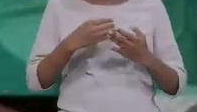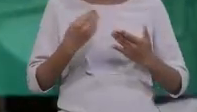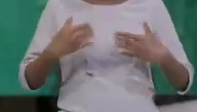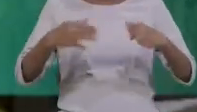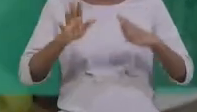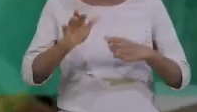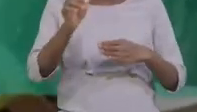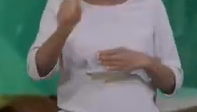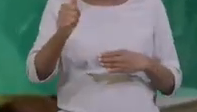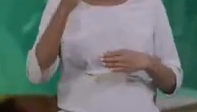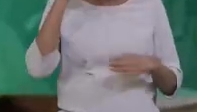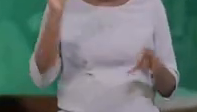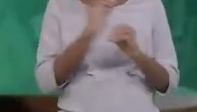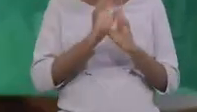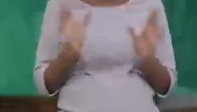52:3.